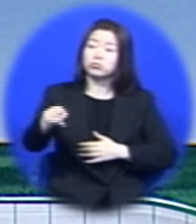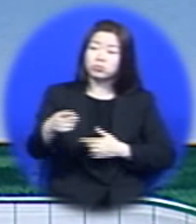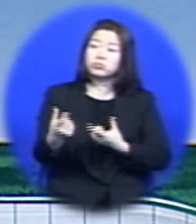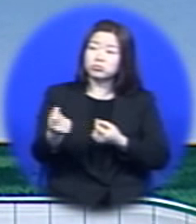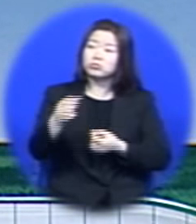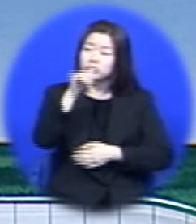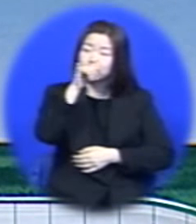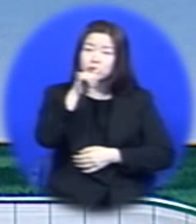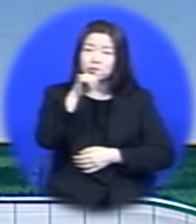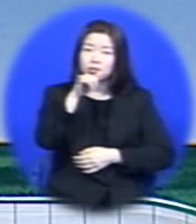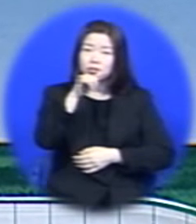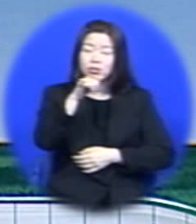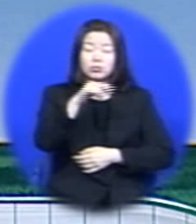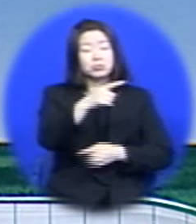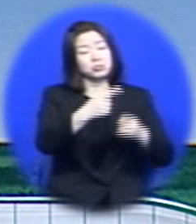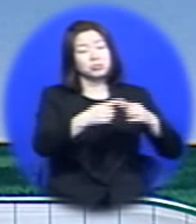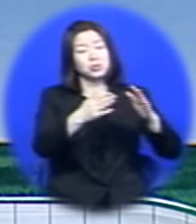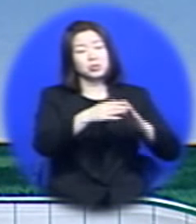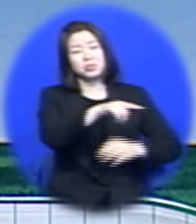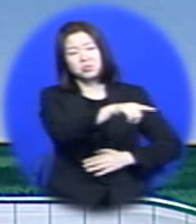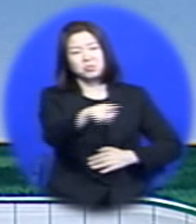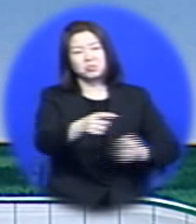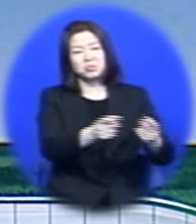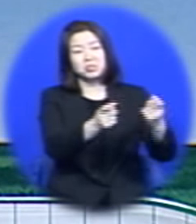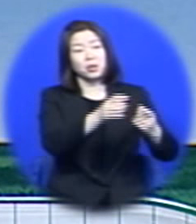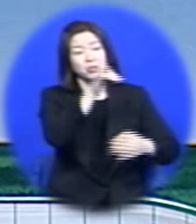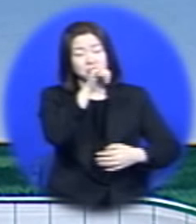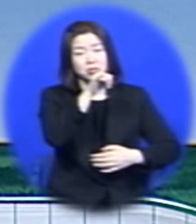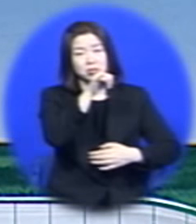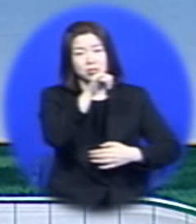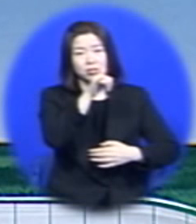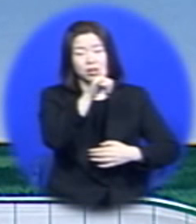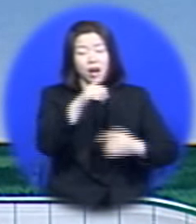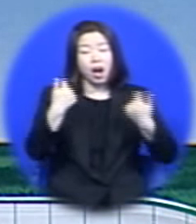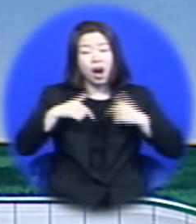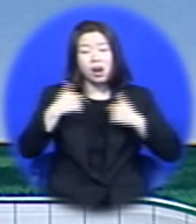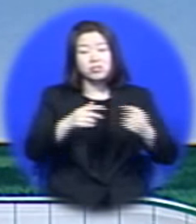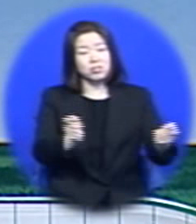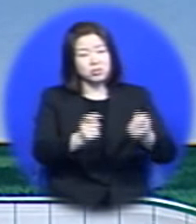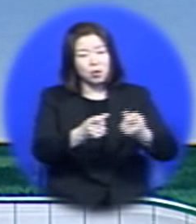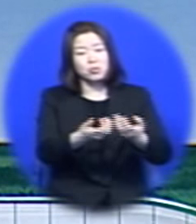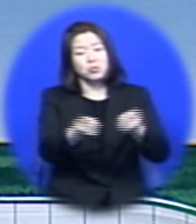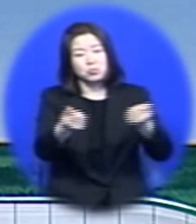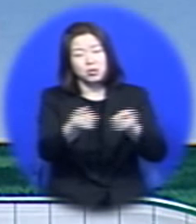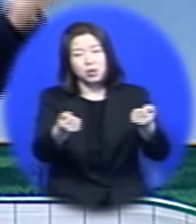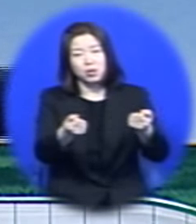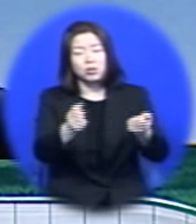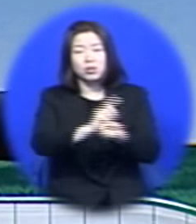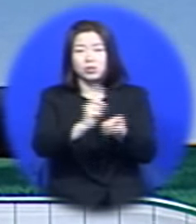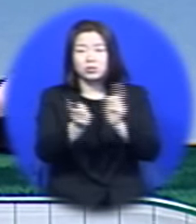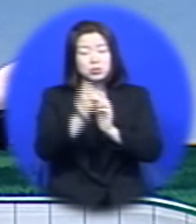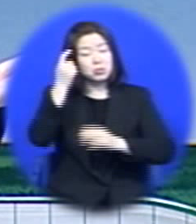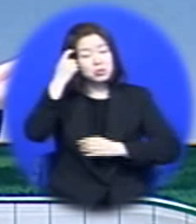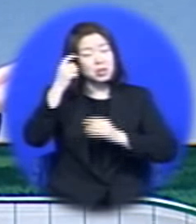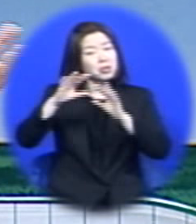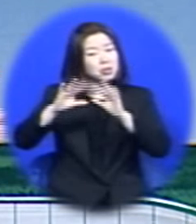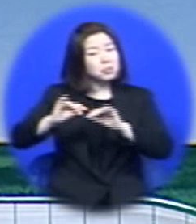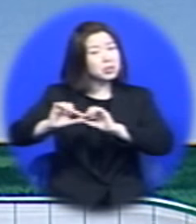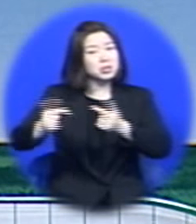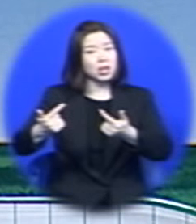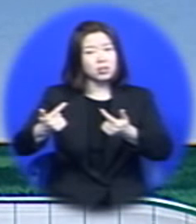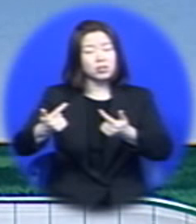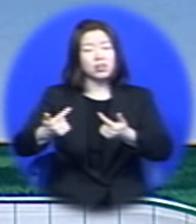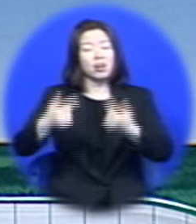늘. 교회는 그렇지. 늘 싸우기도 하고 서로 의견이 안 맞기도 했던 것이